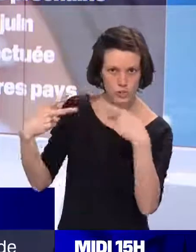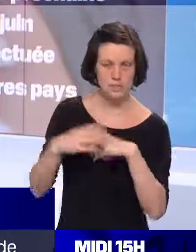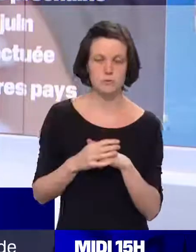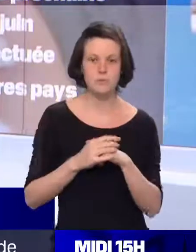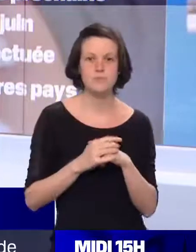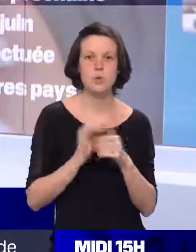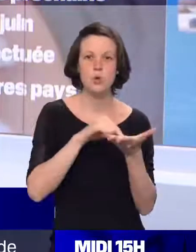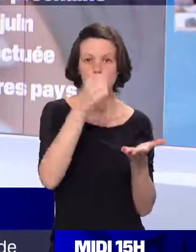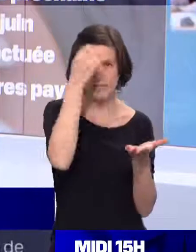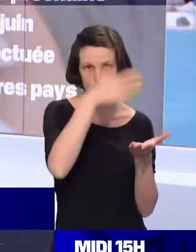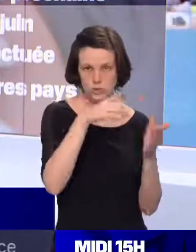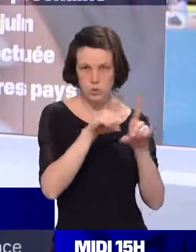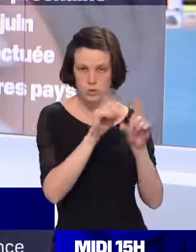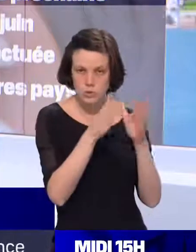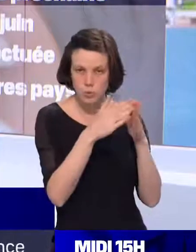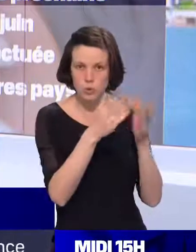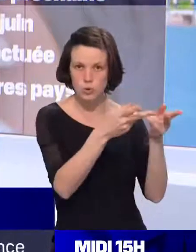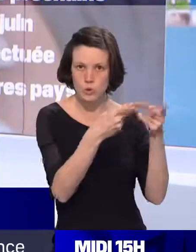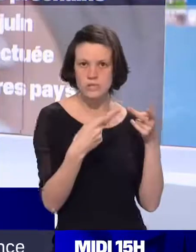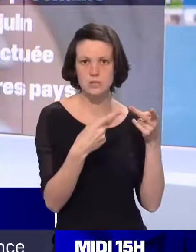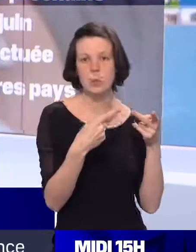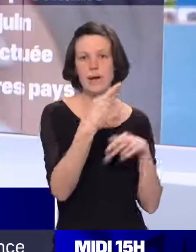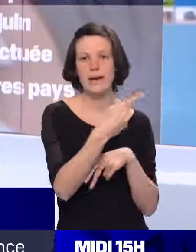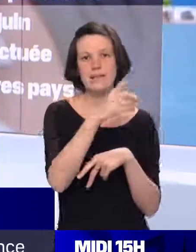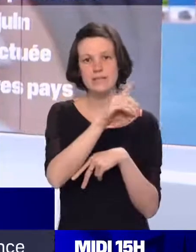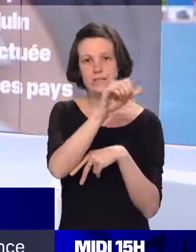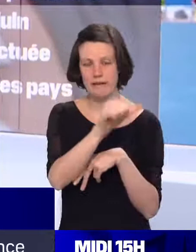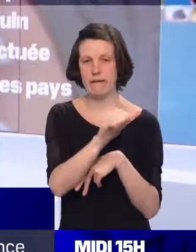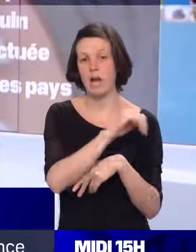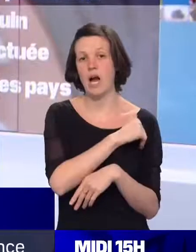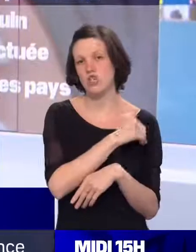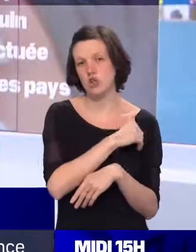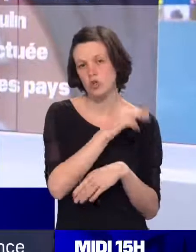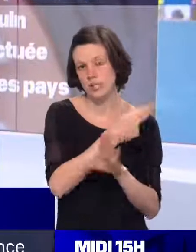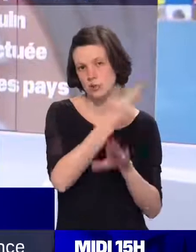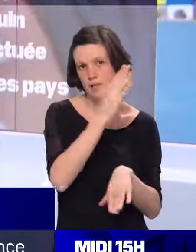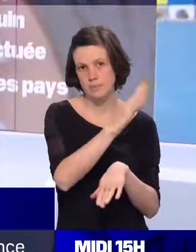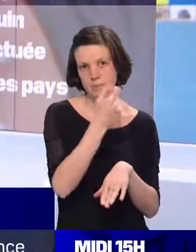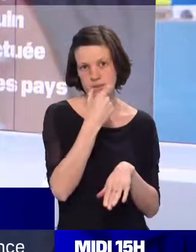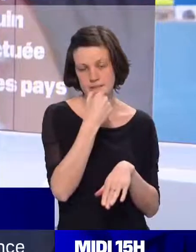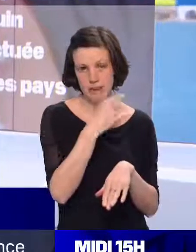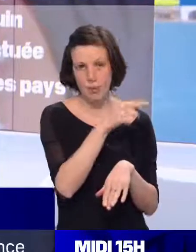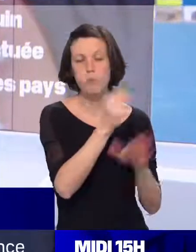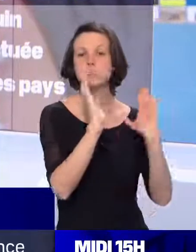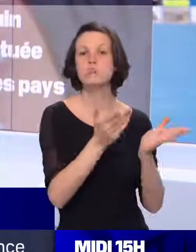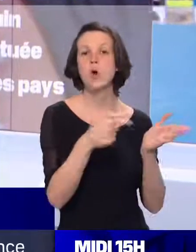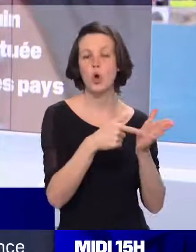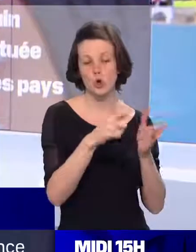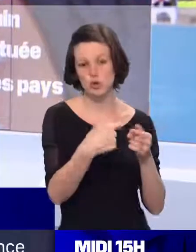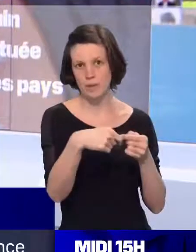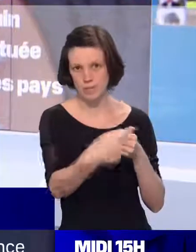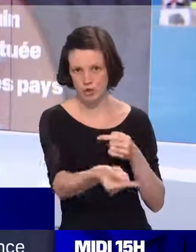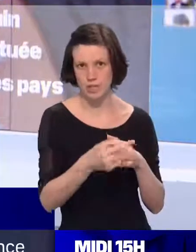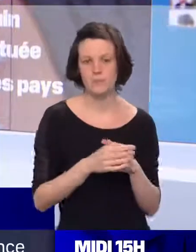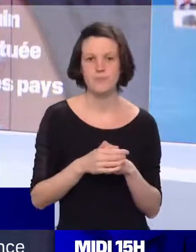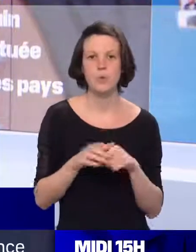FDA, l'Agence nationale du médicament. Décision est attendue en début de semaine prochaine. En Europe également, Pfizer-BioNTech a fait une